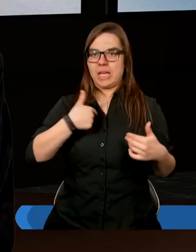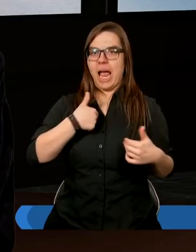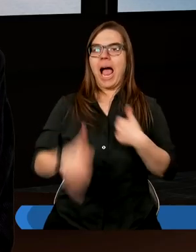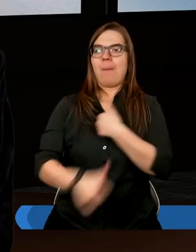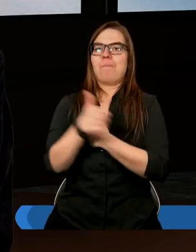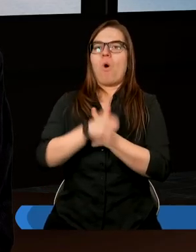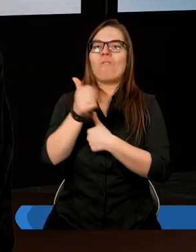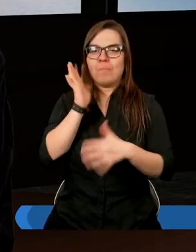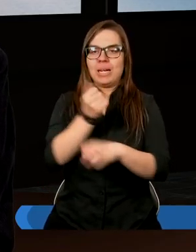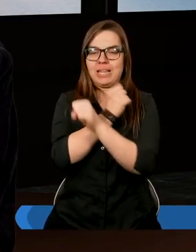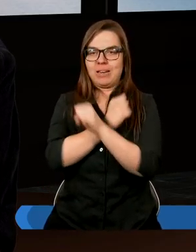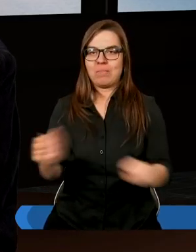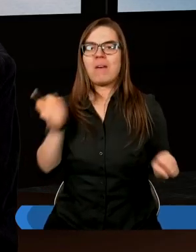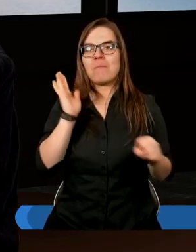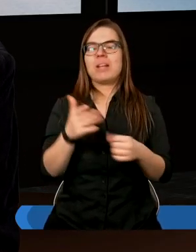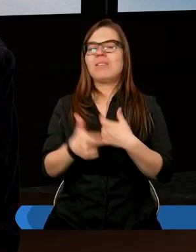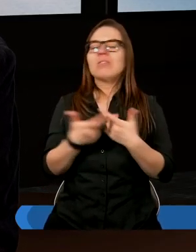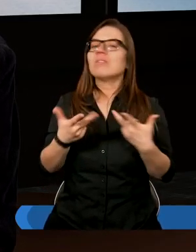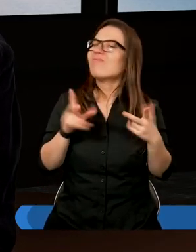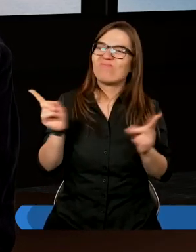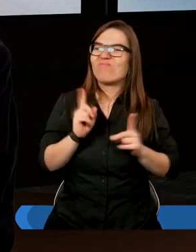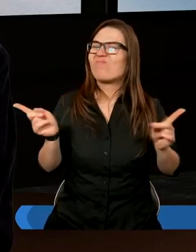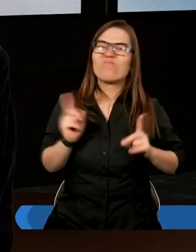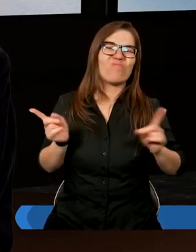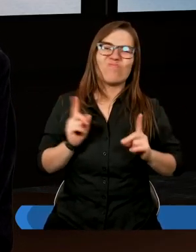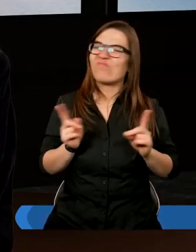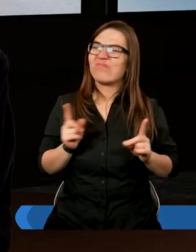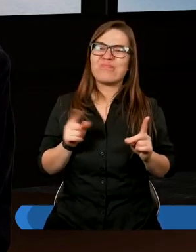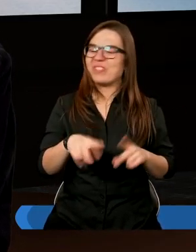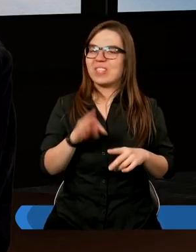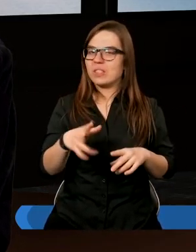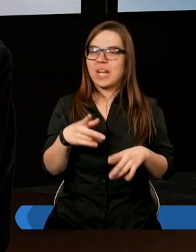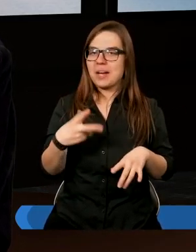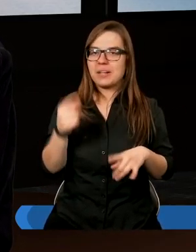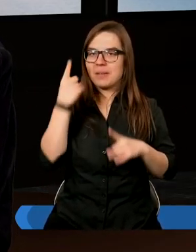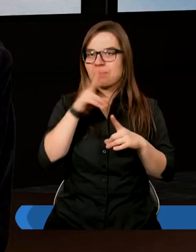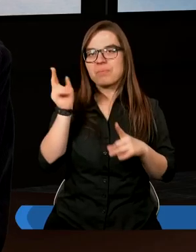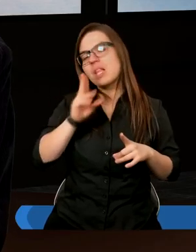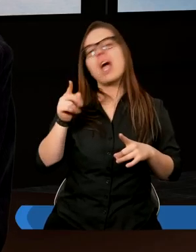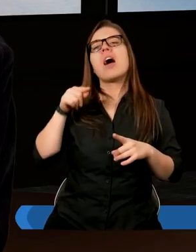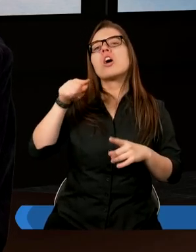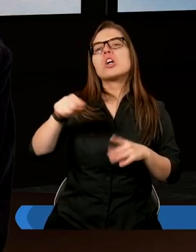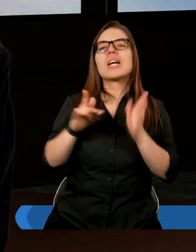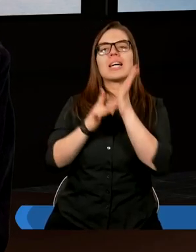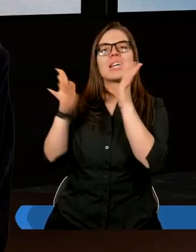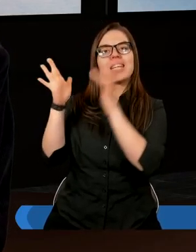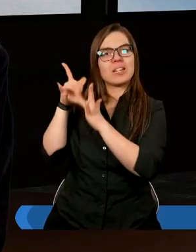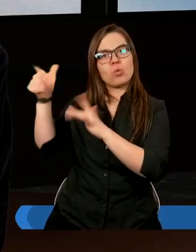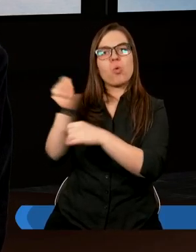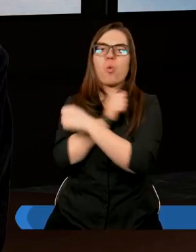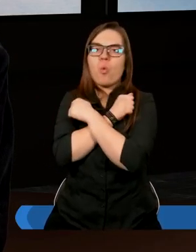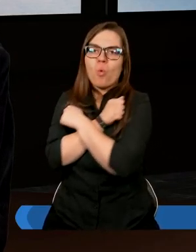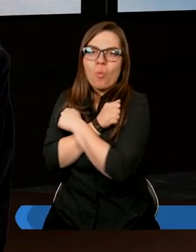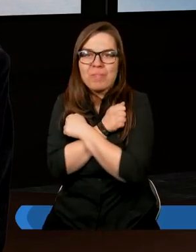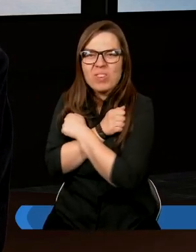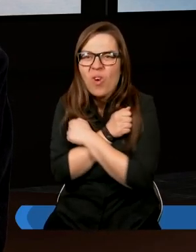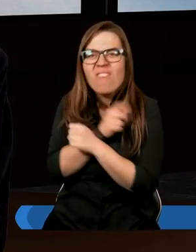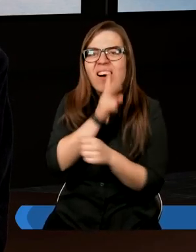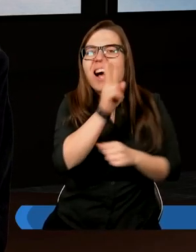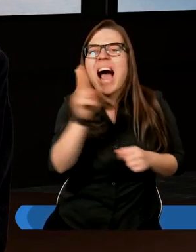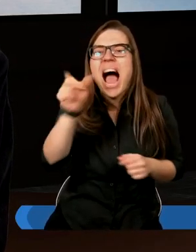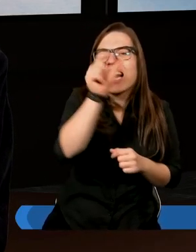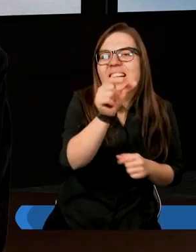że będziemy zbawieni będziemy cacy inni ludzie będą B nie Chrystus umiłował tak